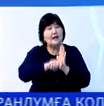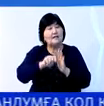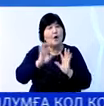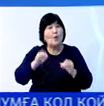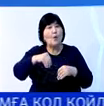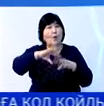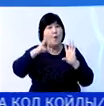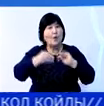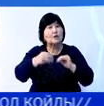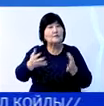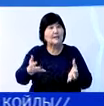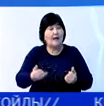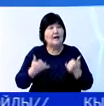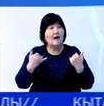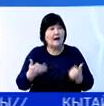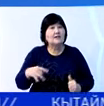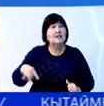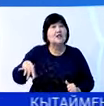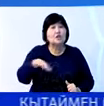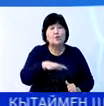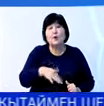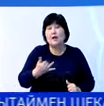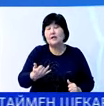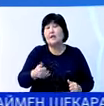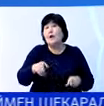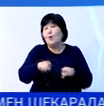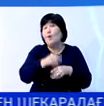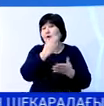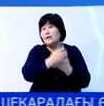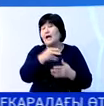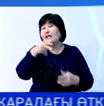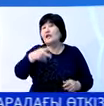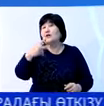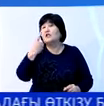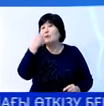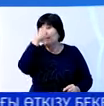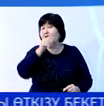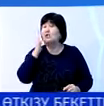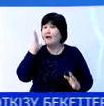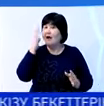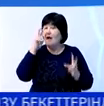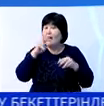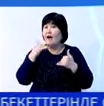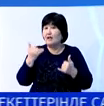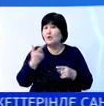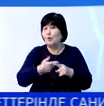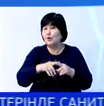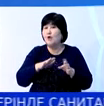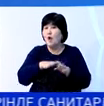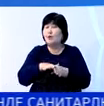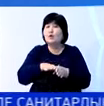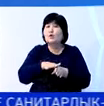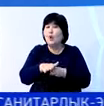қорытындысы алынды. Қазір республикада жатыр. Ол негізі 2021 жылға қаралып тұр. Осы ауылды толық кіріп